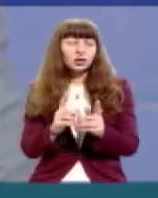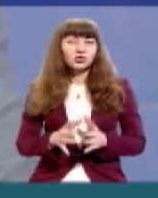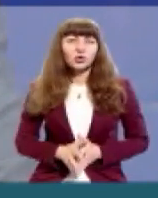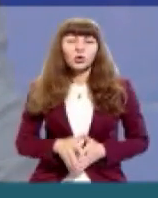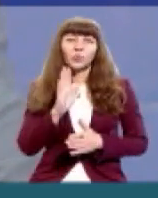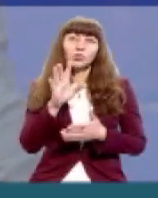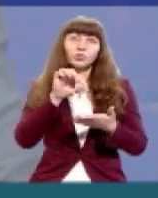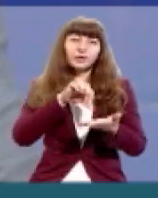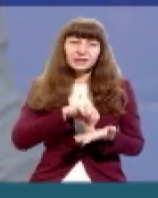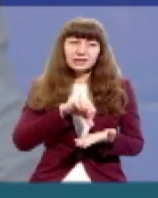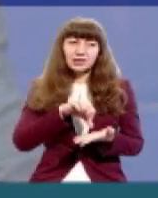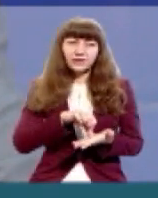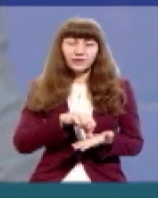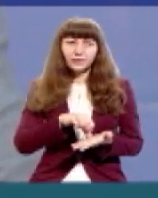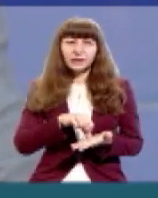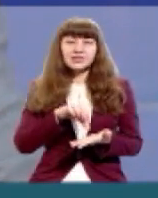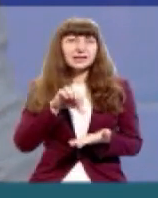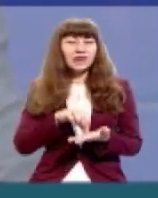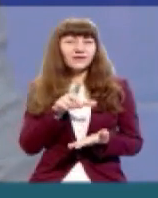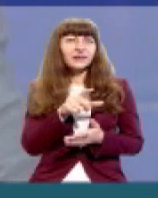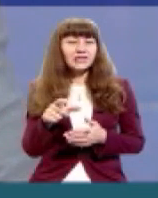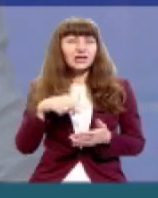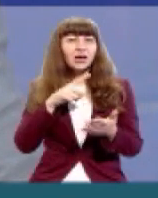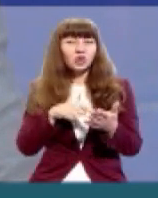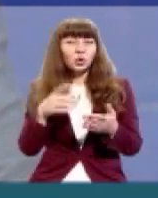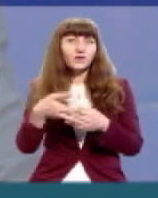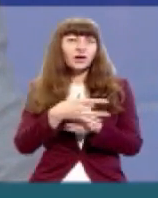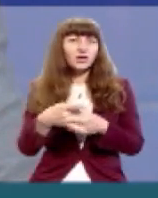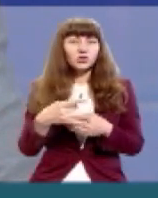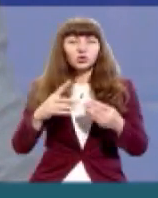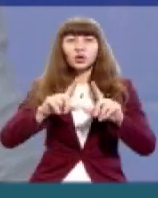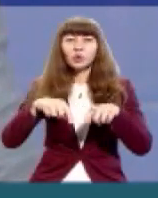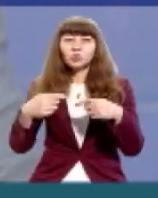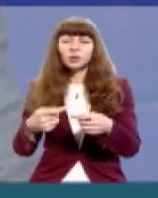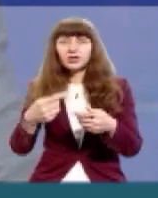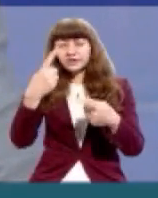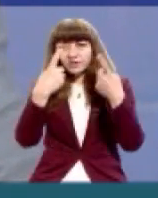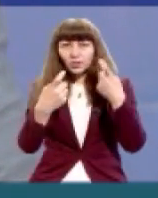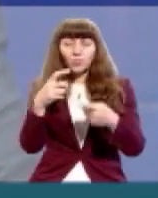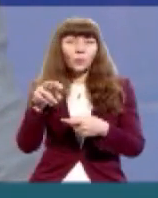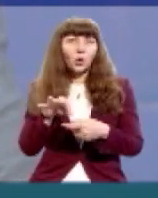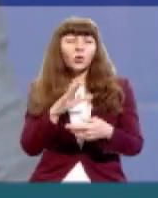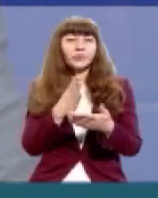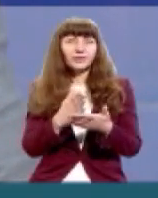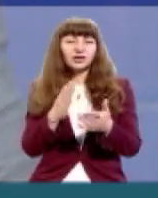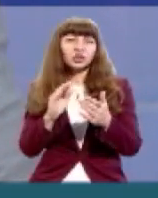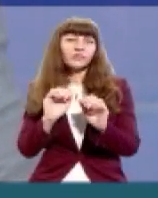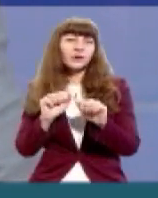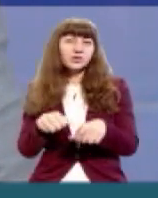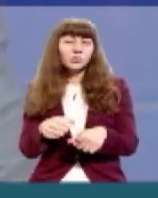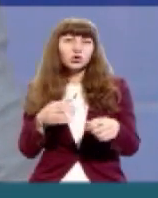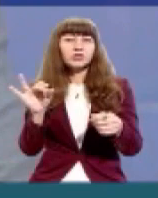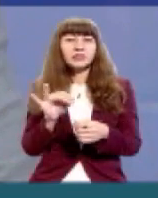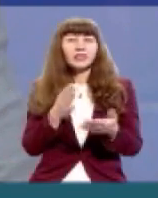Будут присутствовать представители городов, районов, дадут информацию, полную выкладку по имеющимся вакансиям,